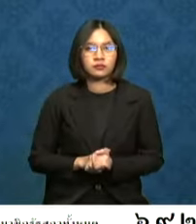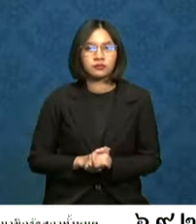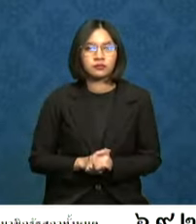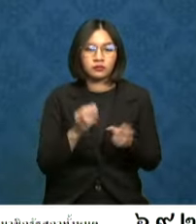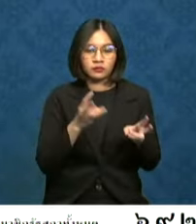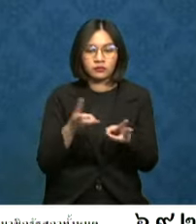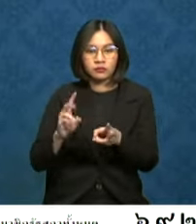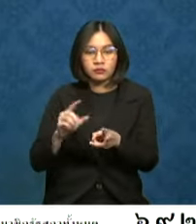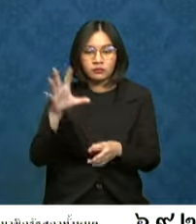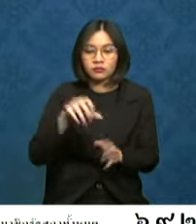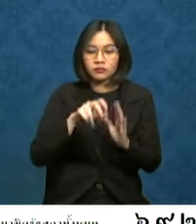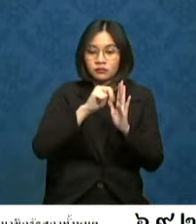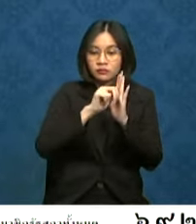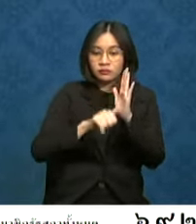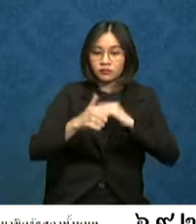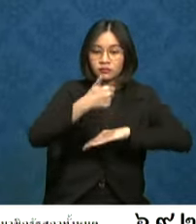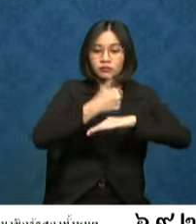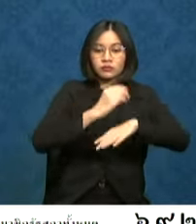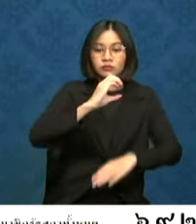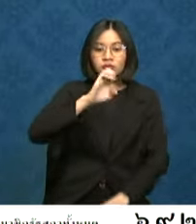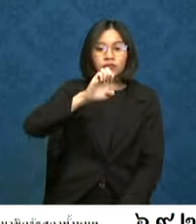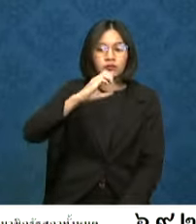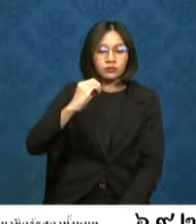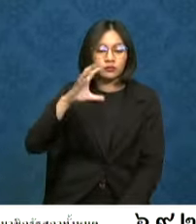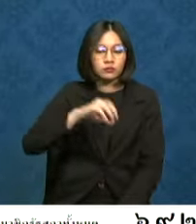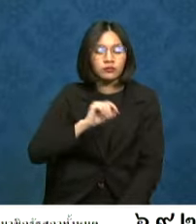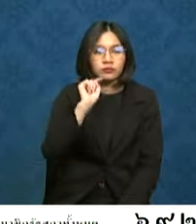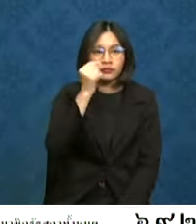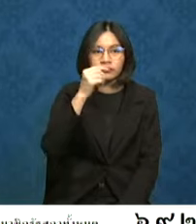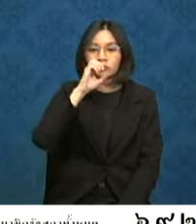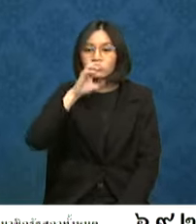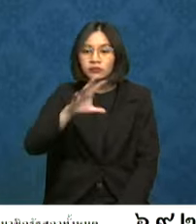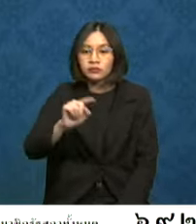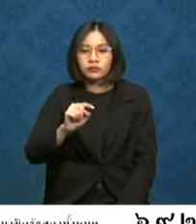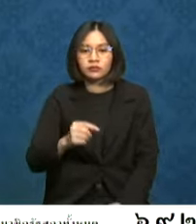ด้วยการไปขุดเอานโยบายผู้วา CEO กลบมาครั